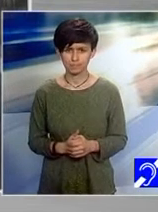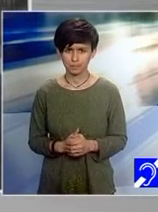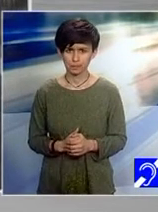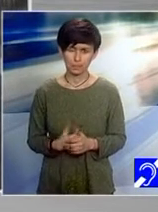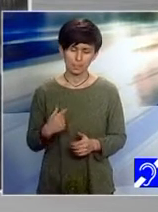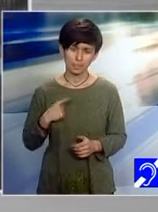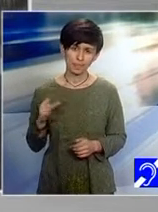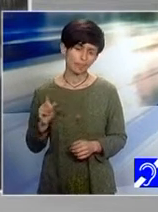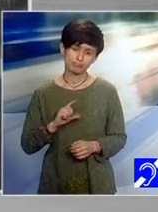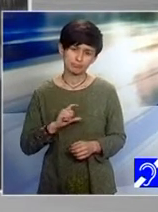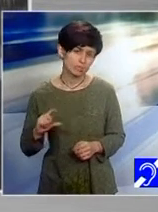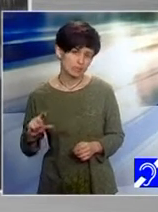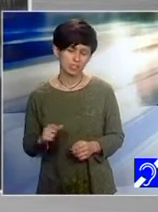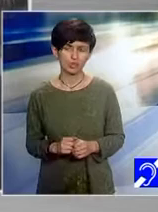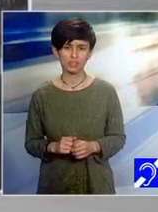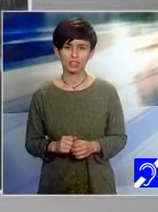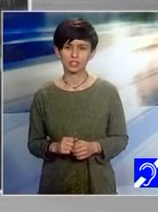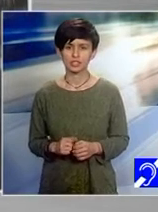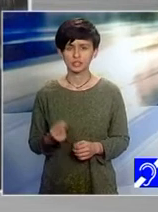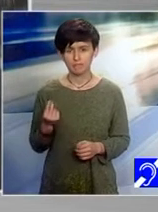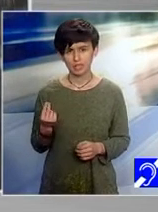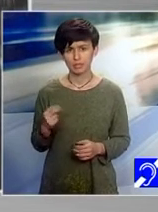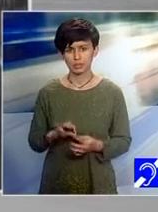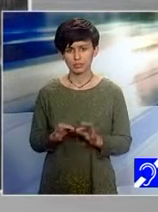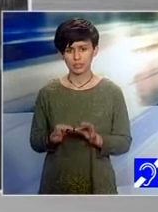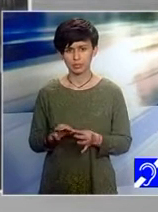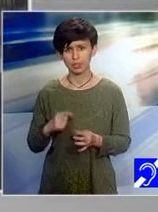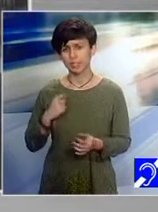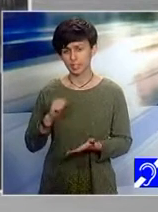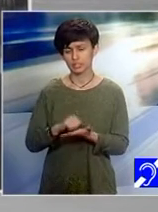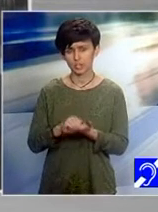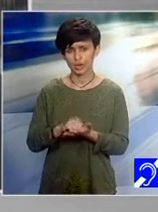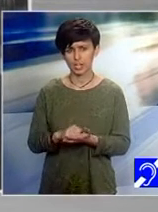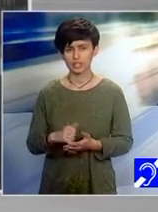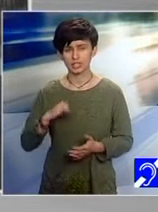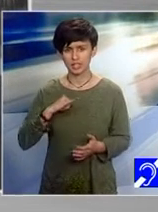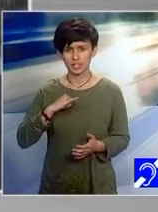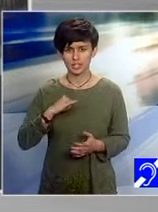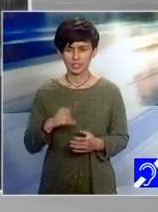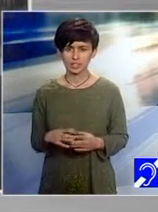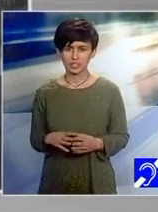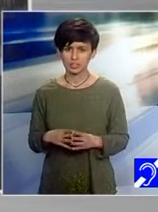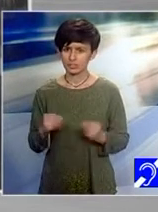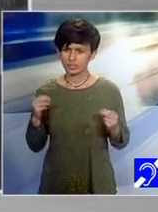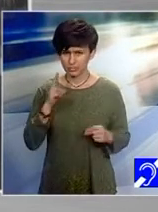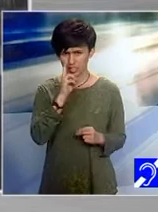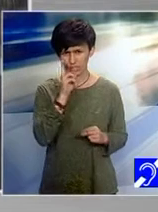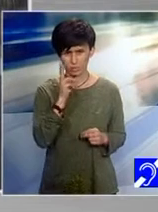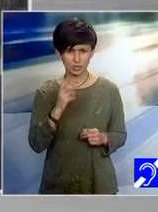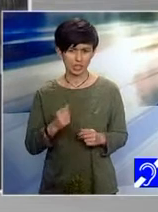naiv în sensul bun al cuvântului, deci este o carte foarte interesantă, fără ură